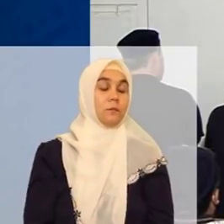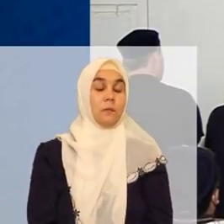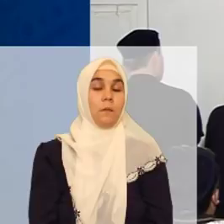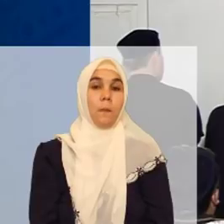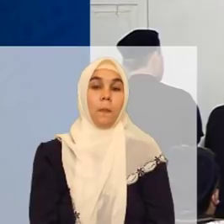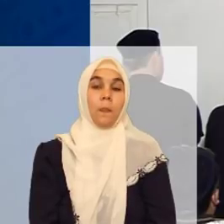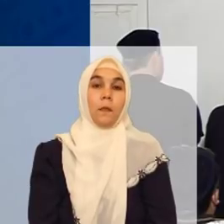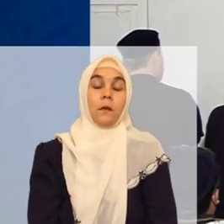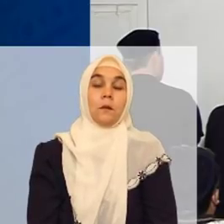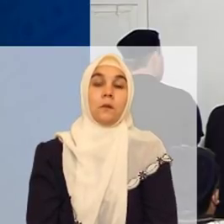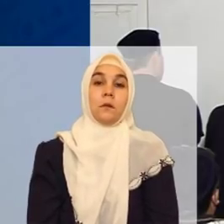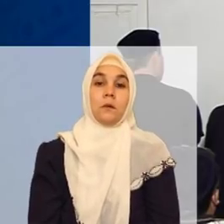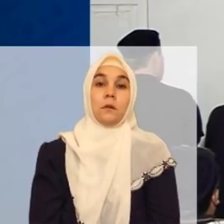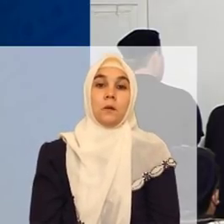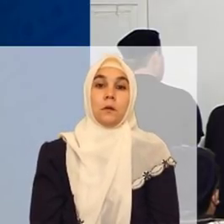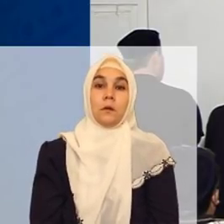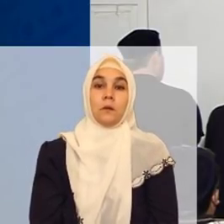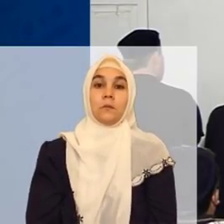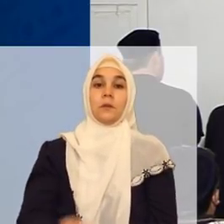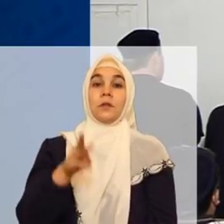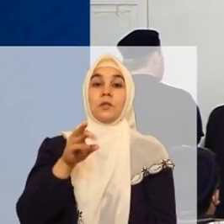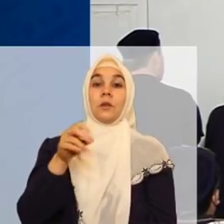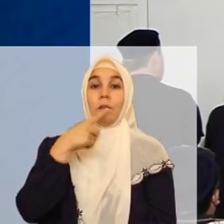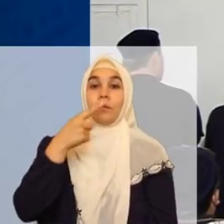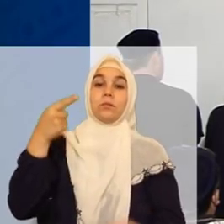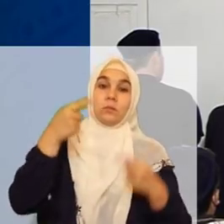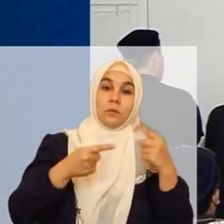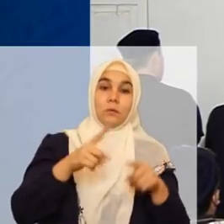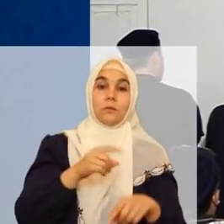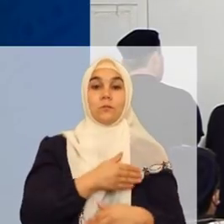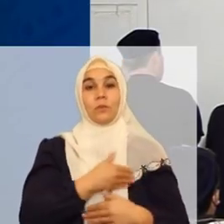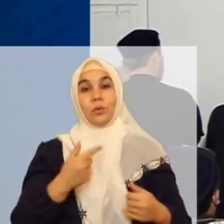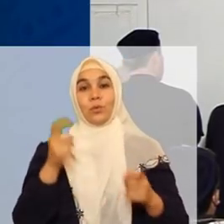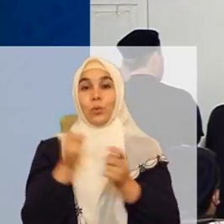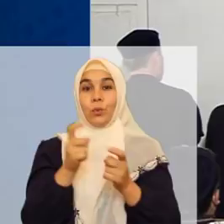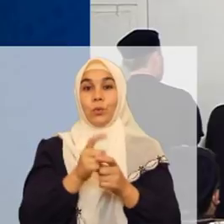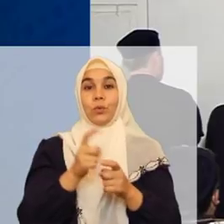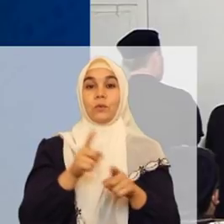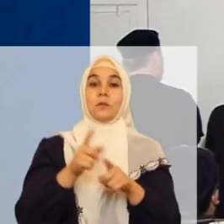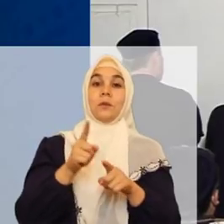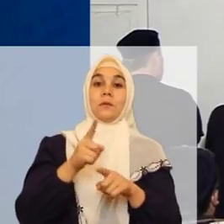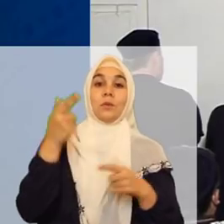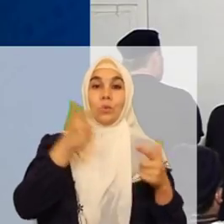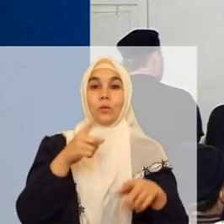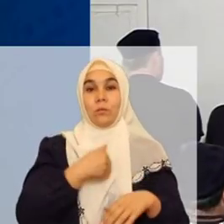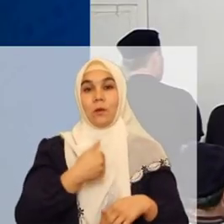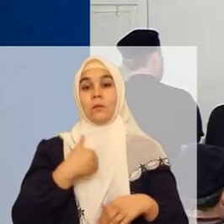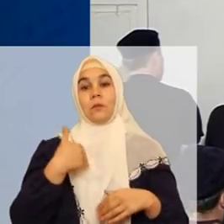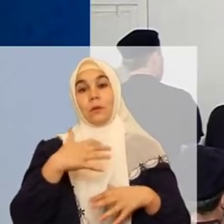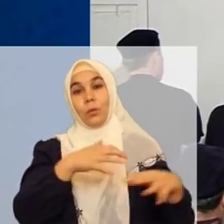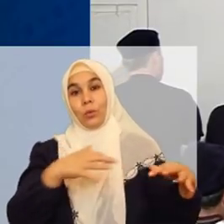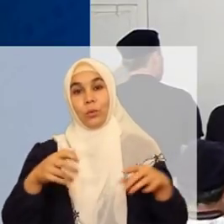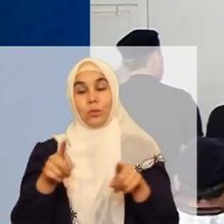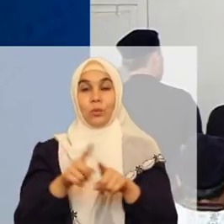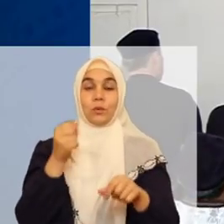hajj. Jidal degani tarashib tortish, bir-biri bilan aytishish, urushish, so'kishish, saniki, maniki,